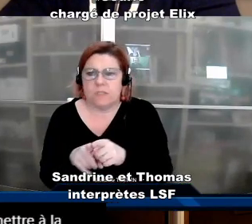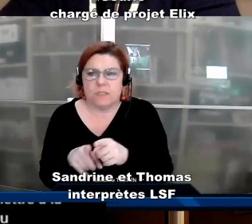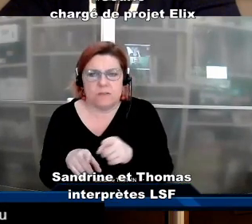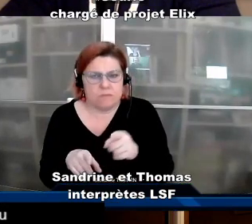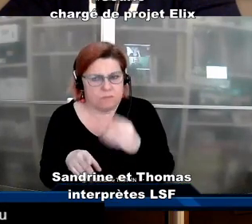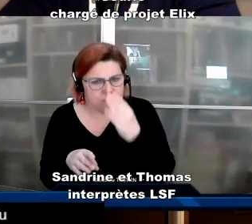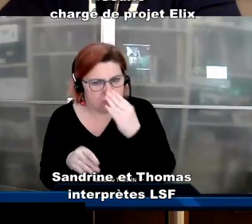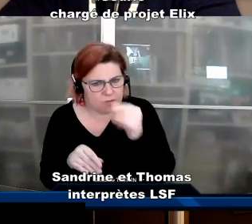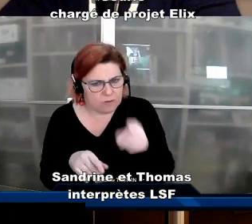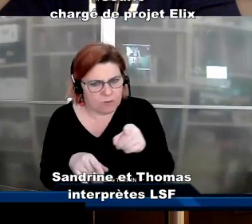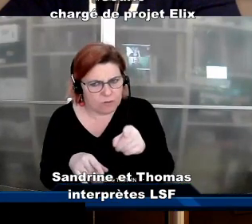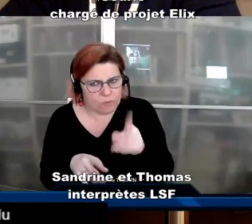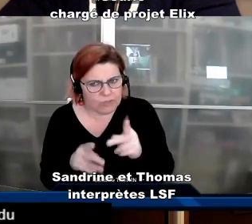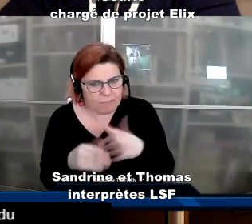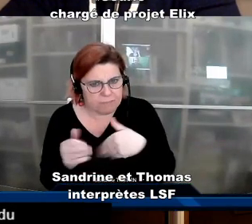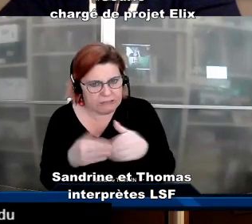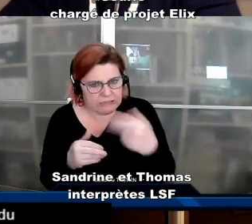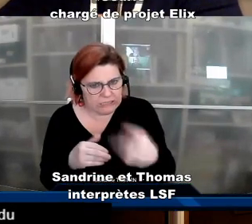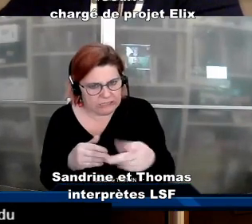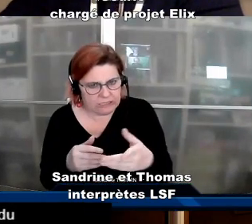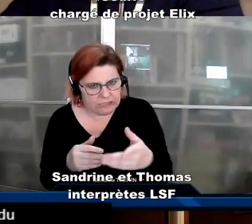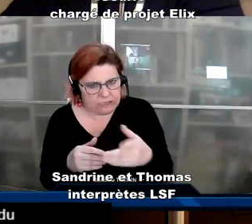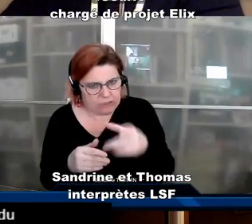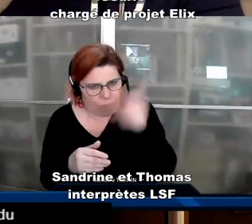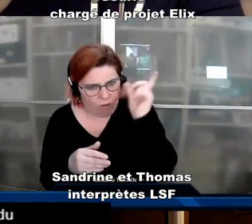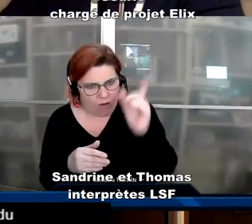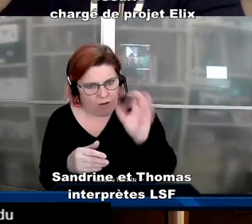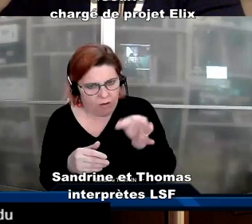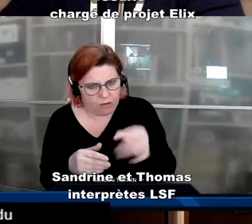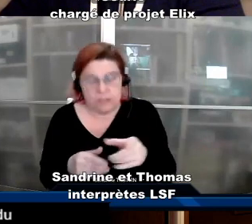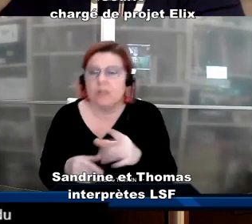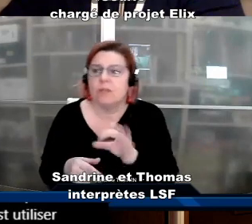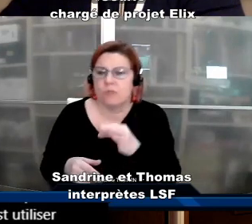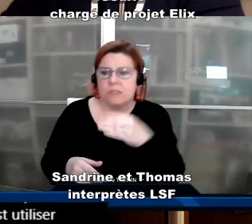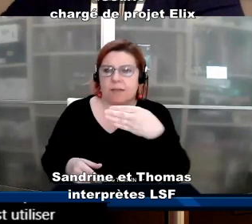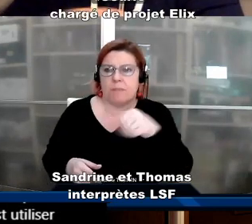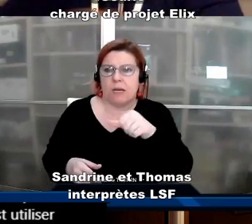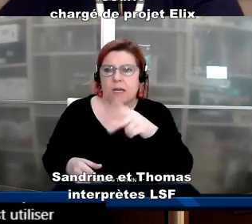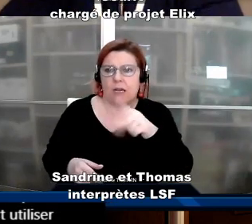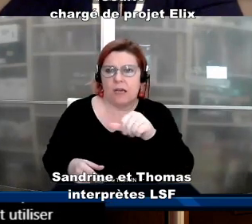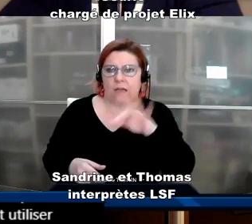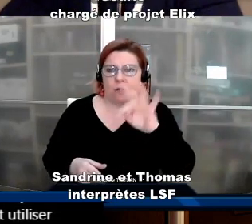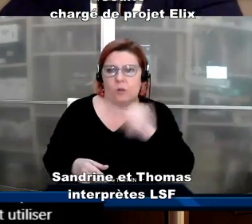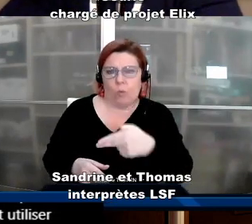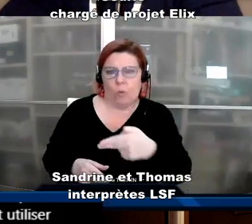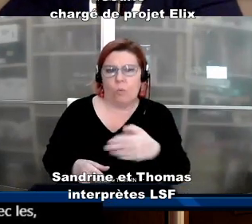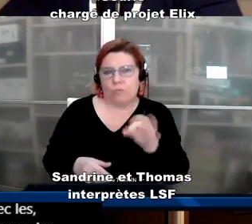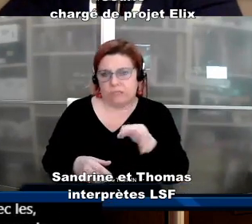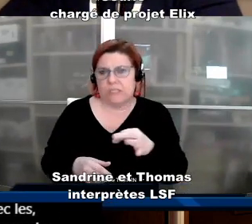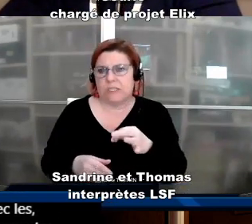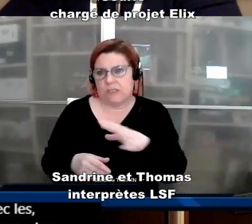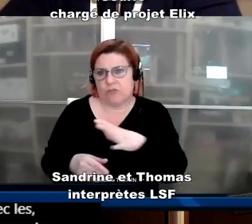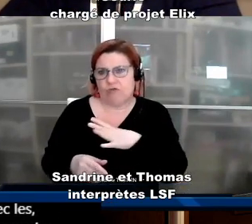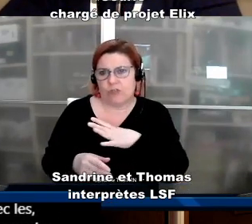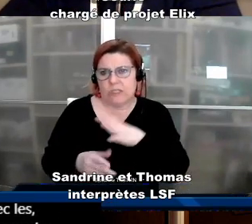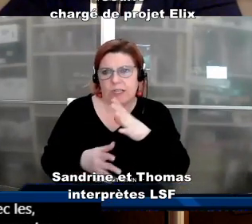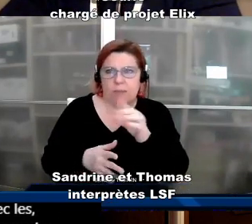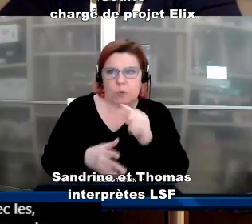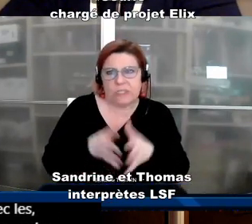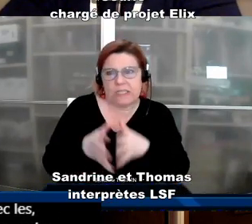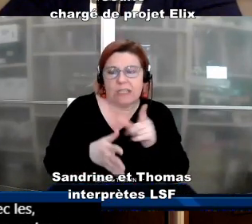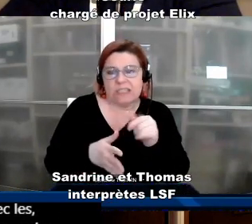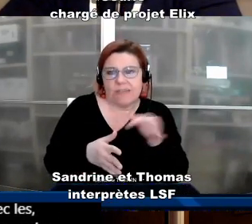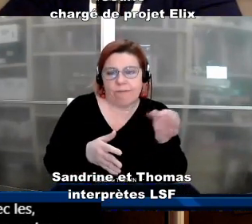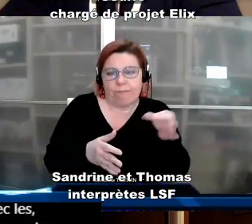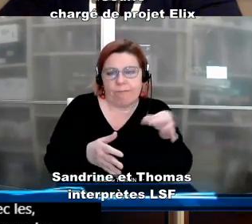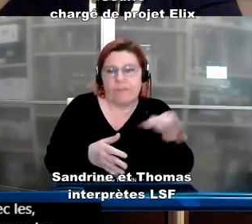l'utilises dans ton métier, il me semble. Il y a le Macathon. Effectivement, il y a le Macathon, voilà. qui a des signes de LSF. Il y a des